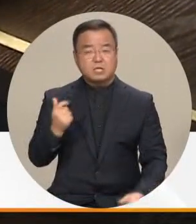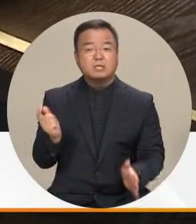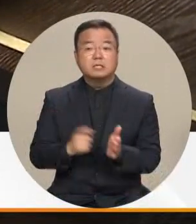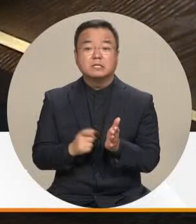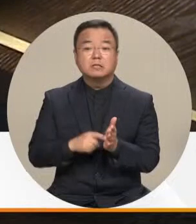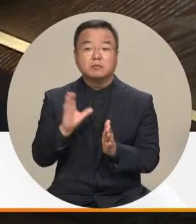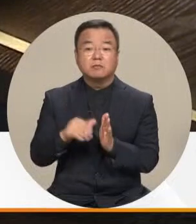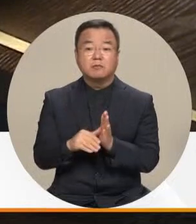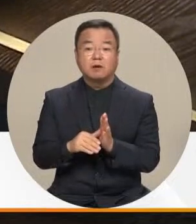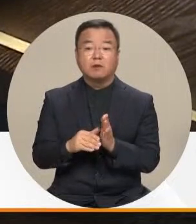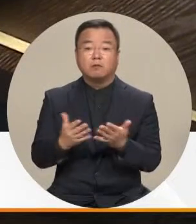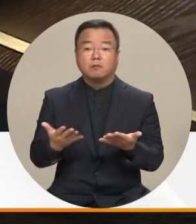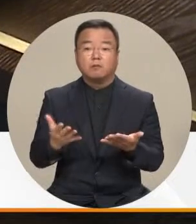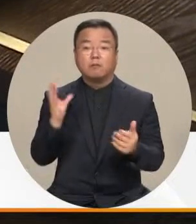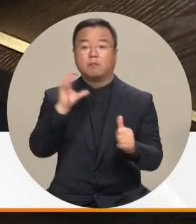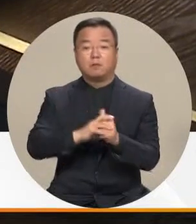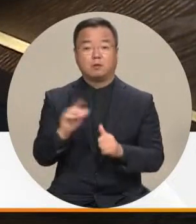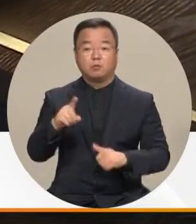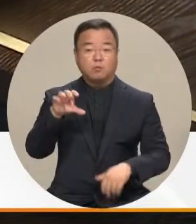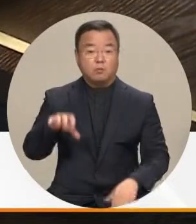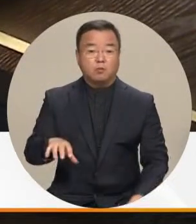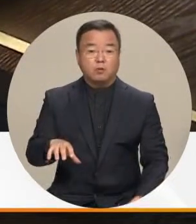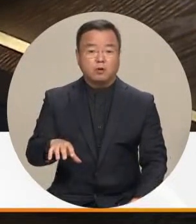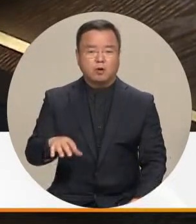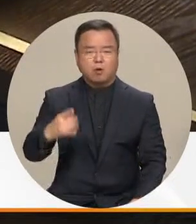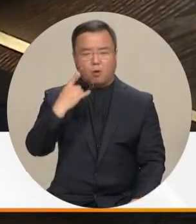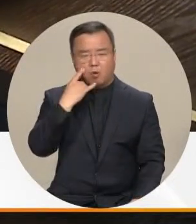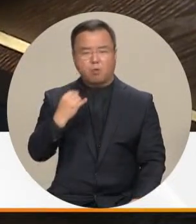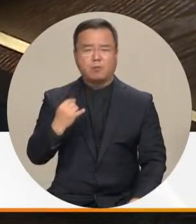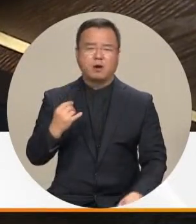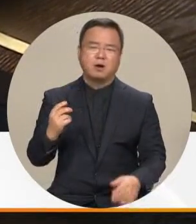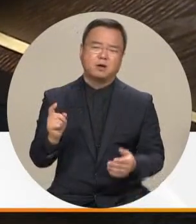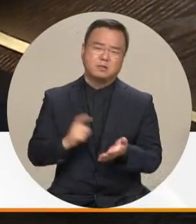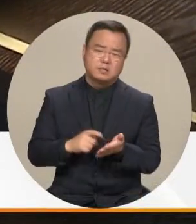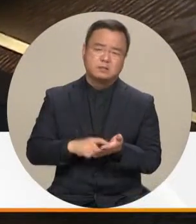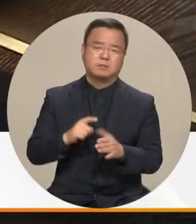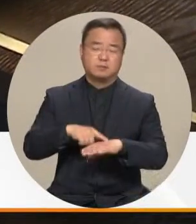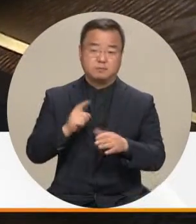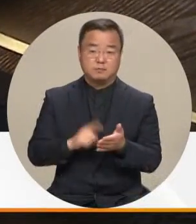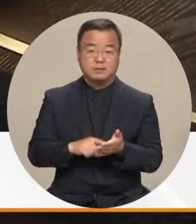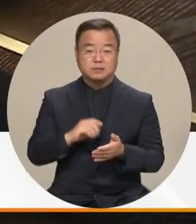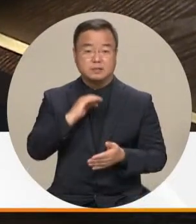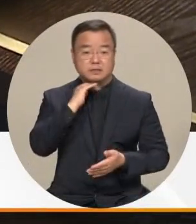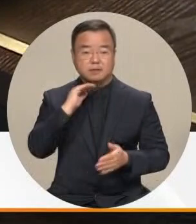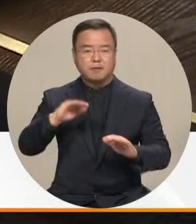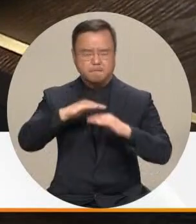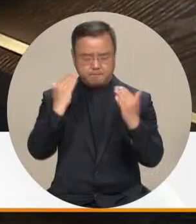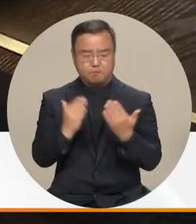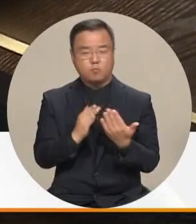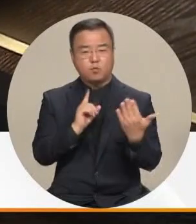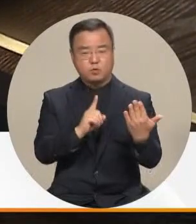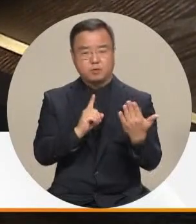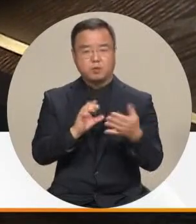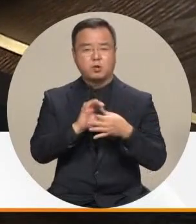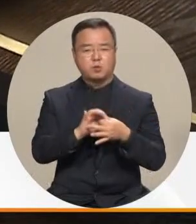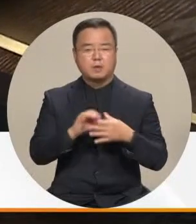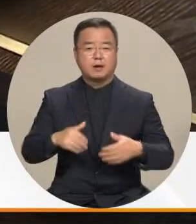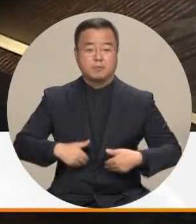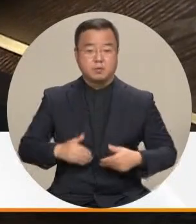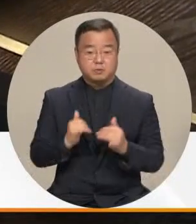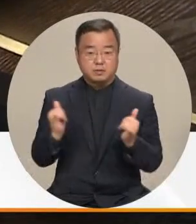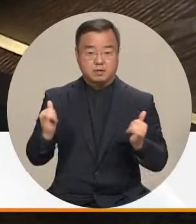때 정말 어디 맡기건 없을 때는 엄마들이 정말 발을 동동 구르잖아요. 그러니까 전 연령에 걸쳐서 필요한 사람에